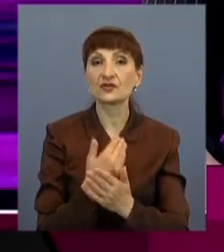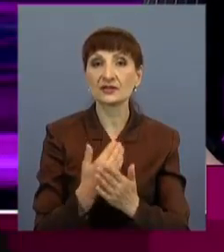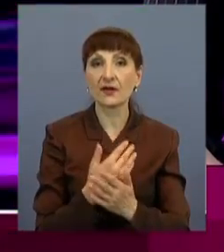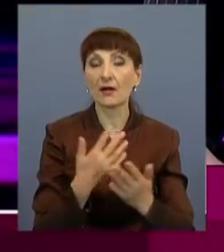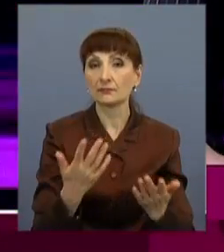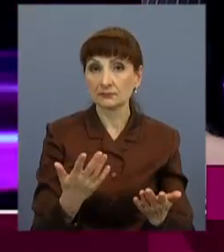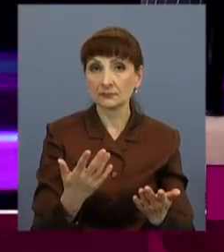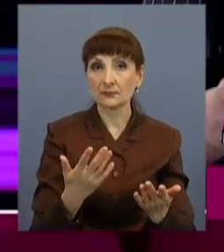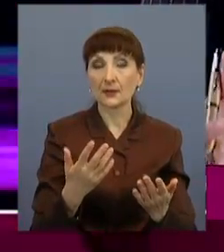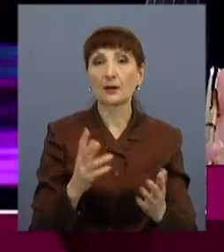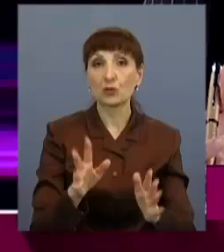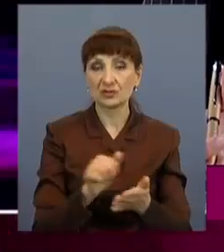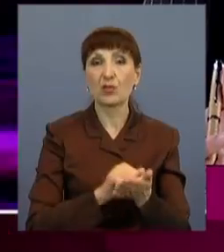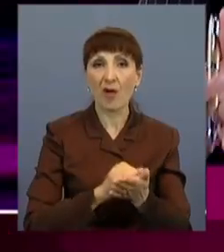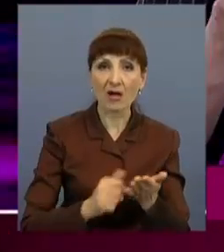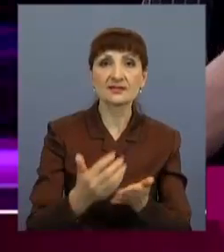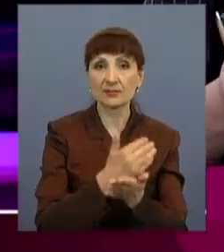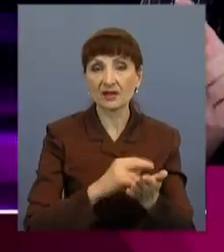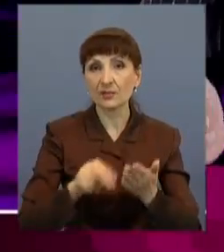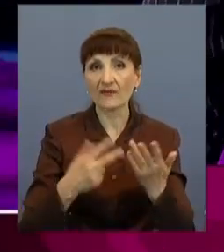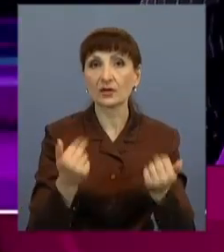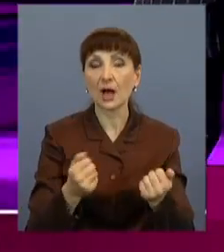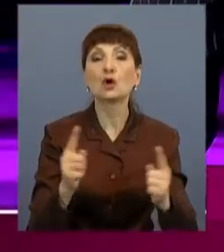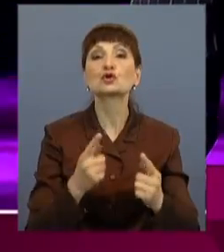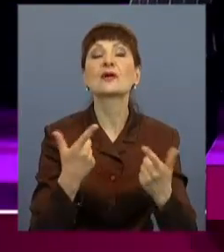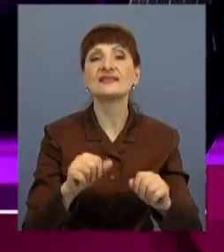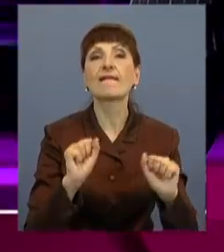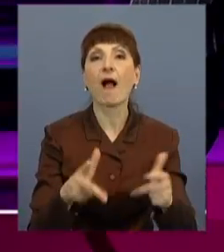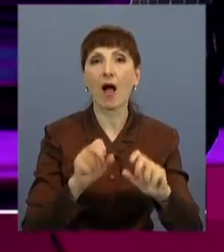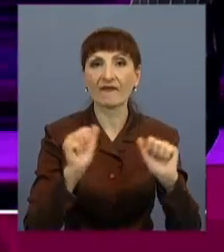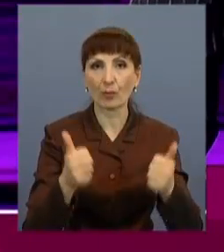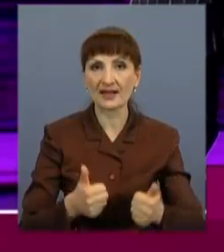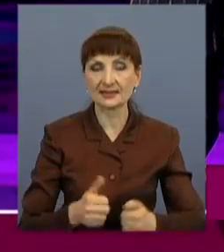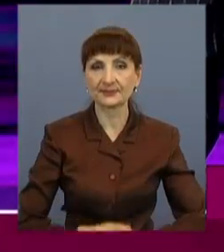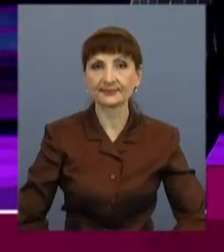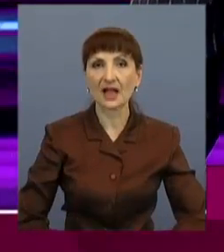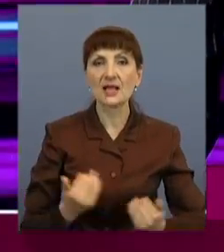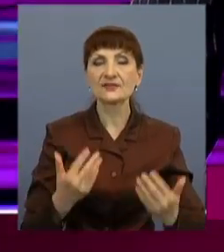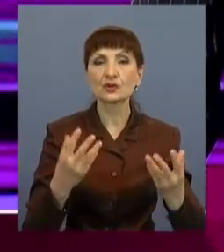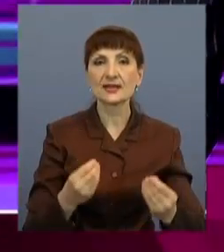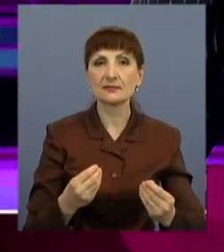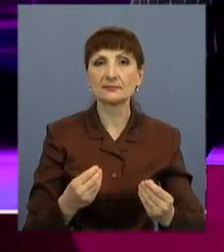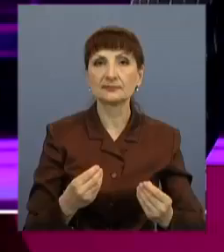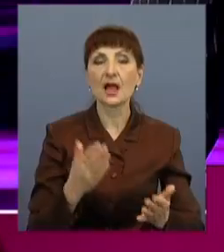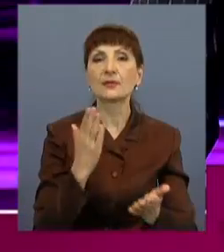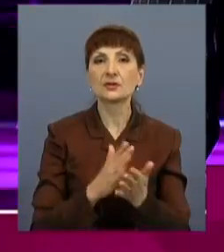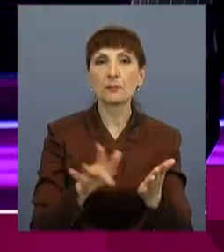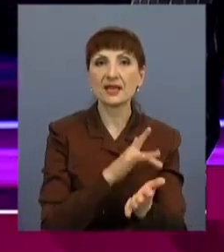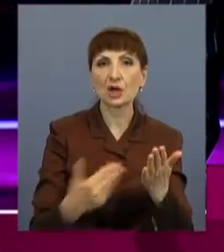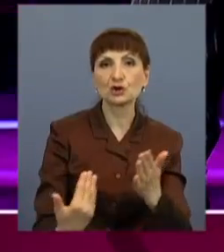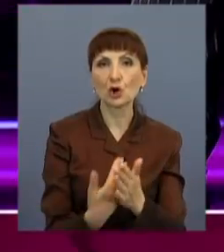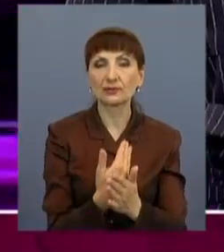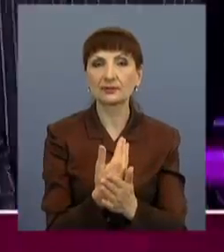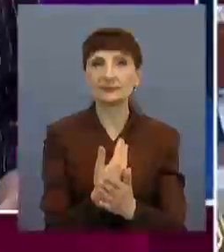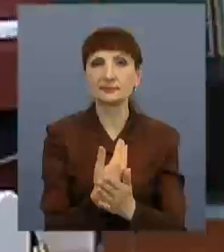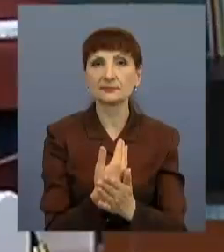не обойдутся без бумажной волокиты. Что и где оформлять пенсионерам, скажите? На сегодняшний день произведен перерасчет базовой